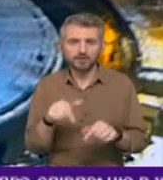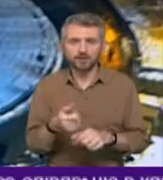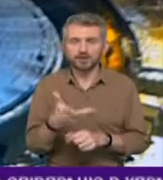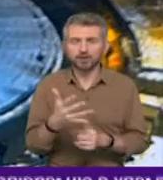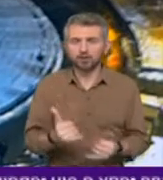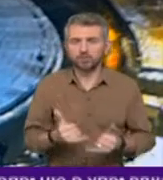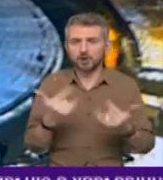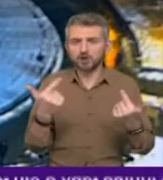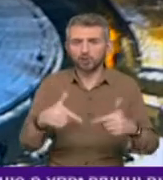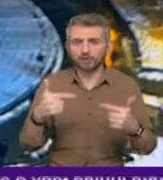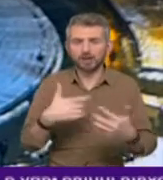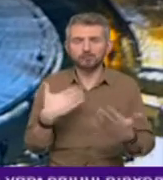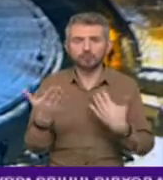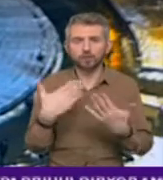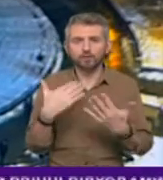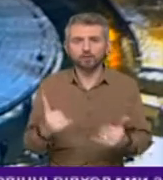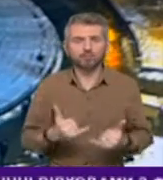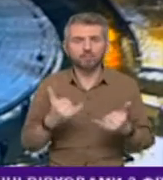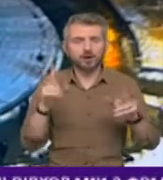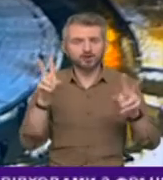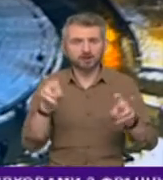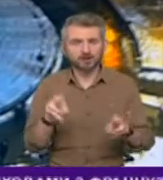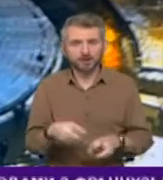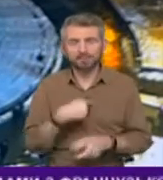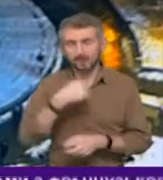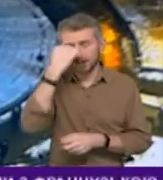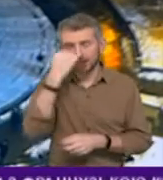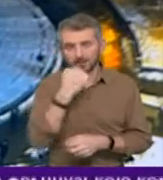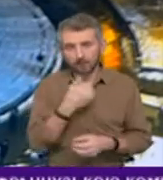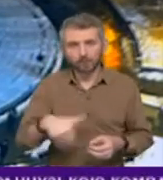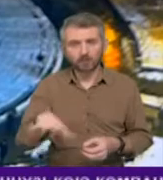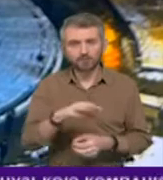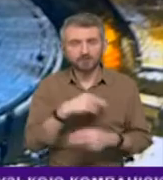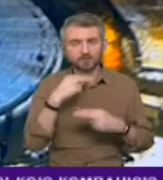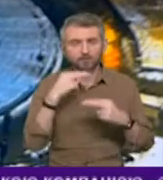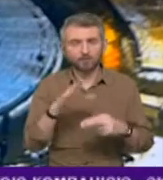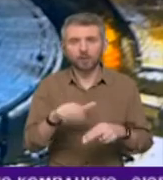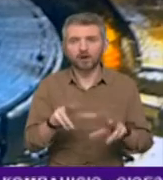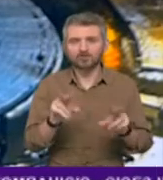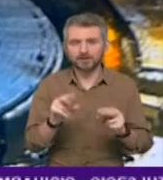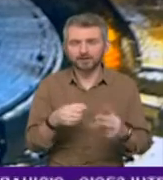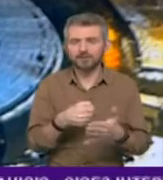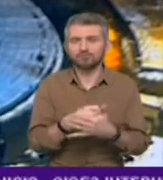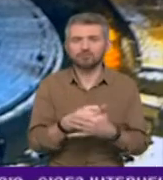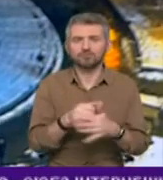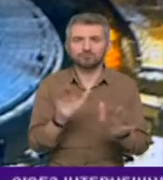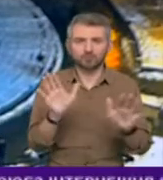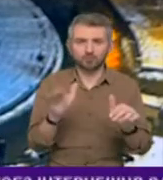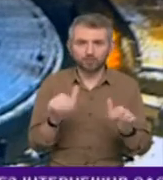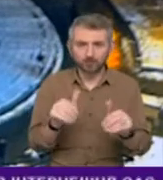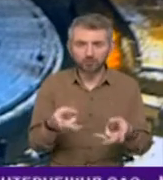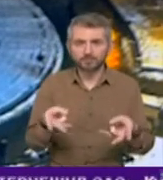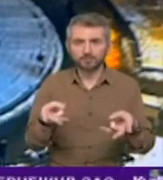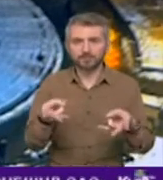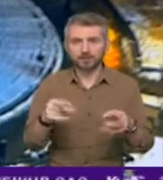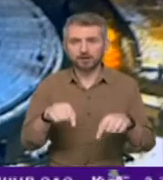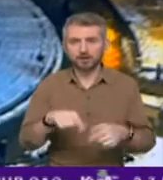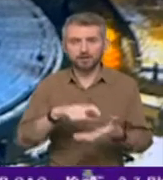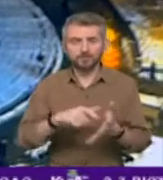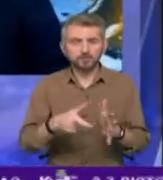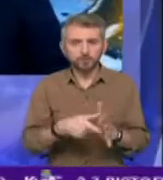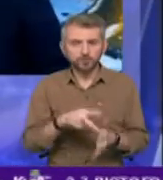цікаво, там, 28 травня це буде англійська мова, 4 червня це буде історія України. І